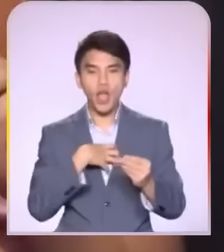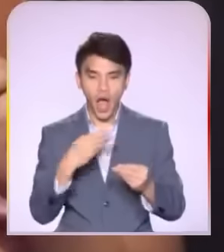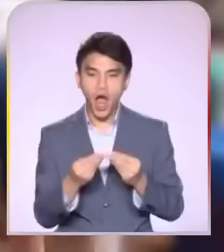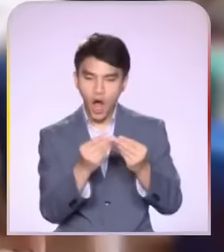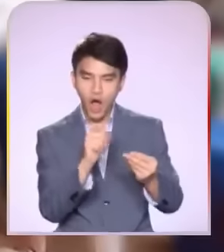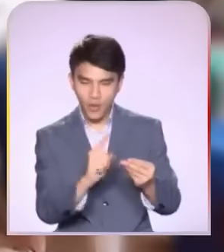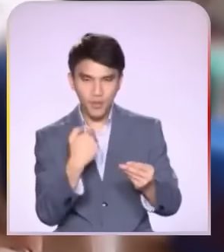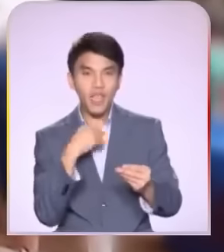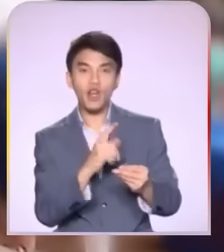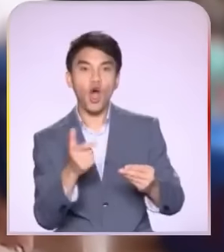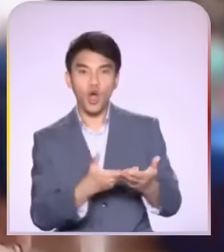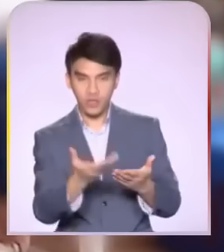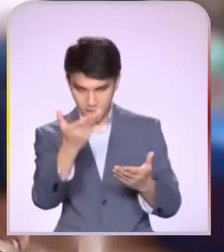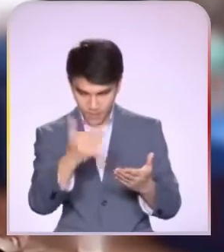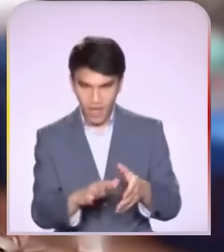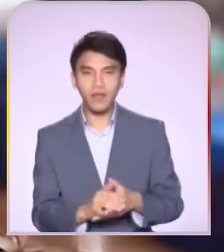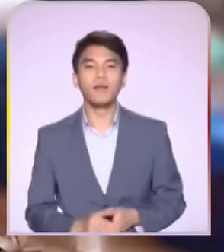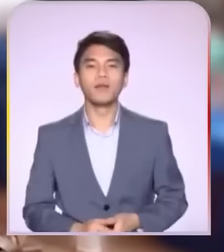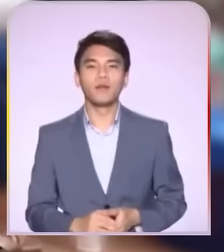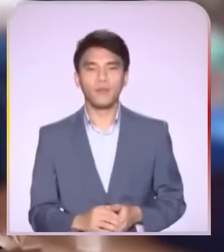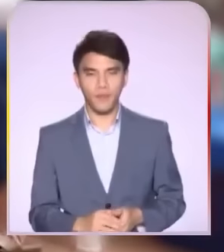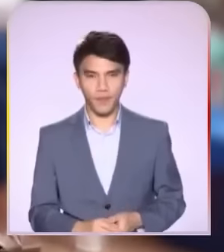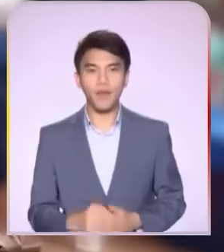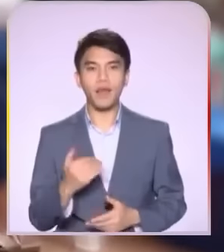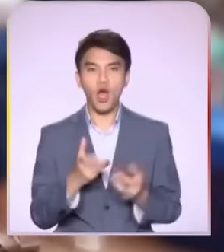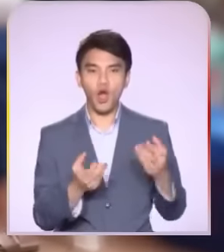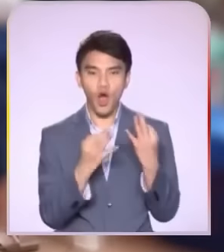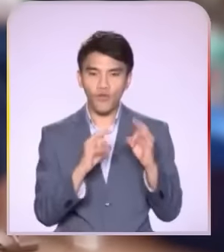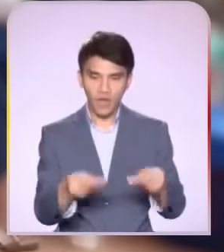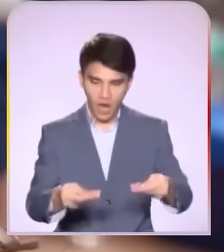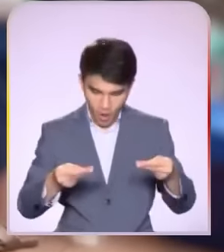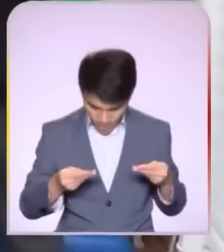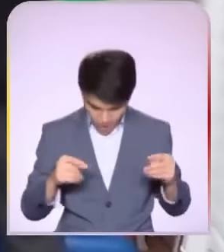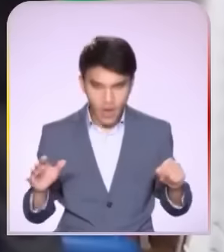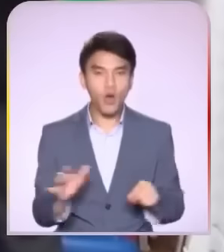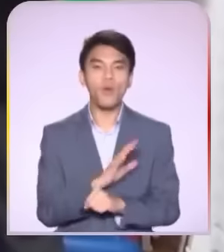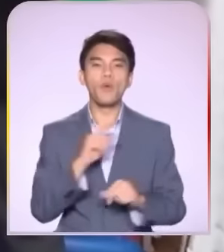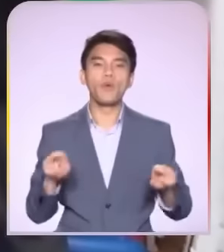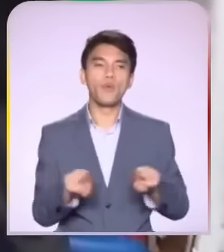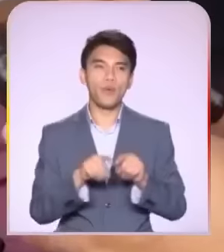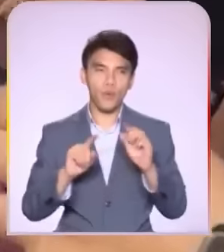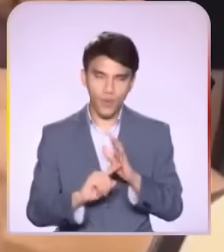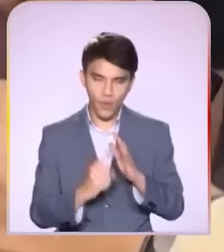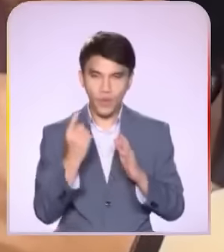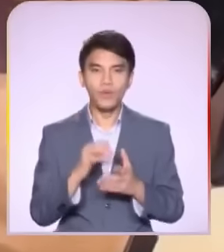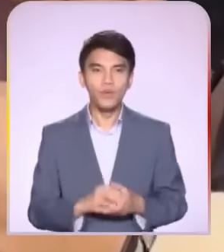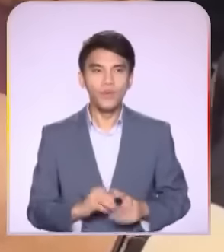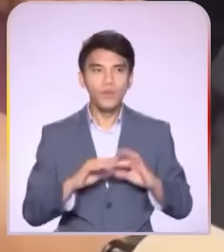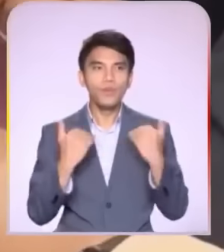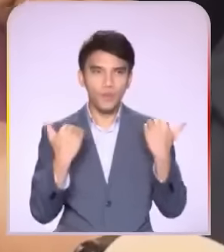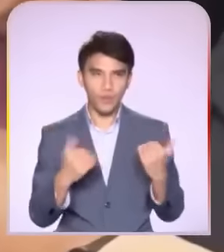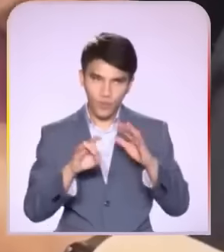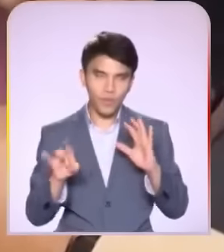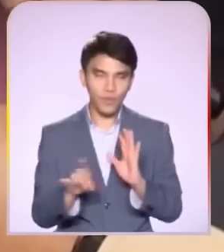นเนี่ยนอกจากทองที่คุณซื้อไปแล้วใช่ไหมชิ้นหลักแล้วของแถมก็ต้องเอามาให้ครบ ถูก ตอนแรกจะเป็นอย่างนั้นในเงื่อนไขแต่สุดท้